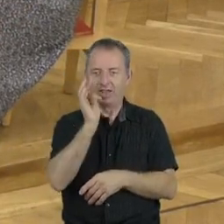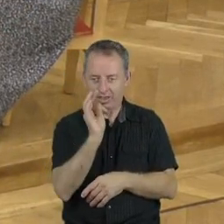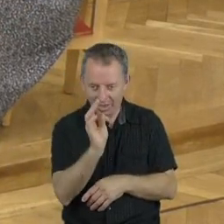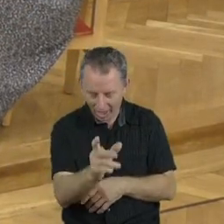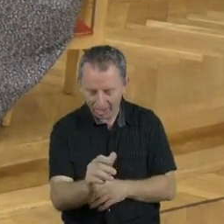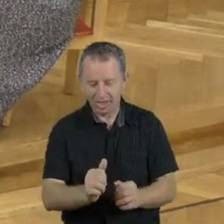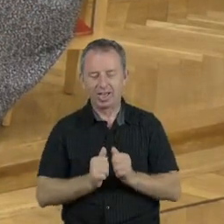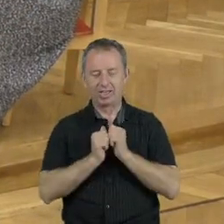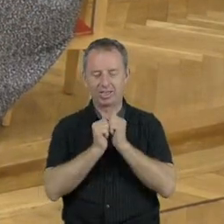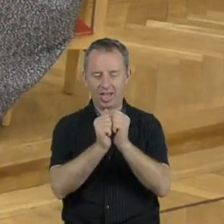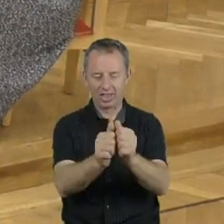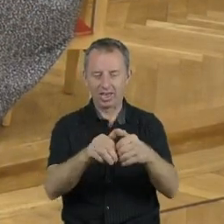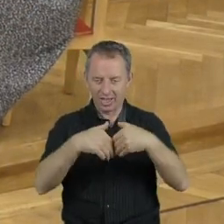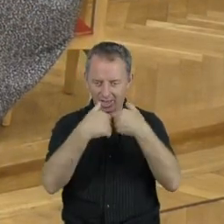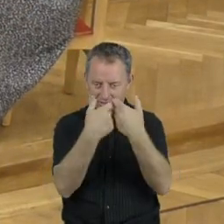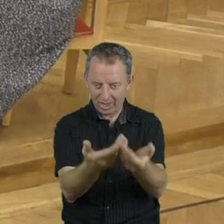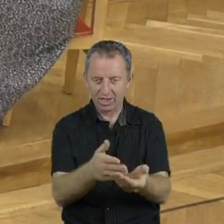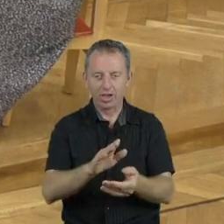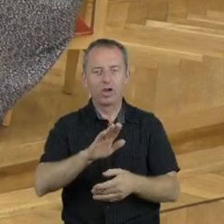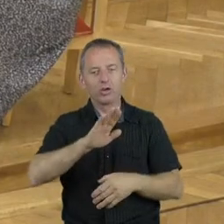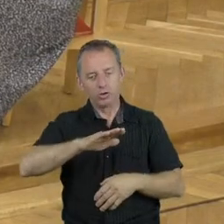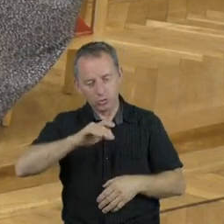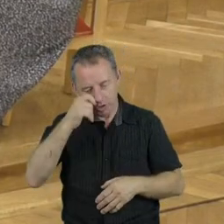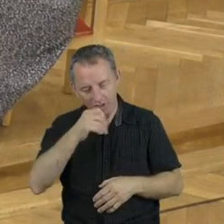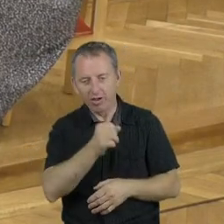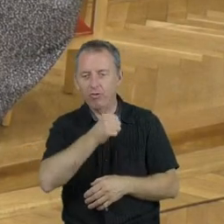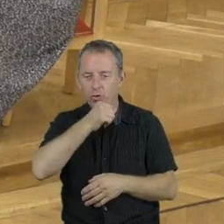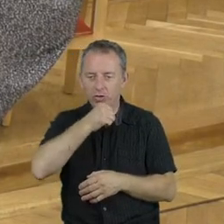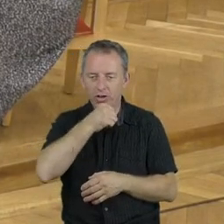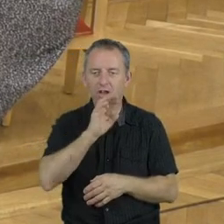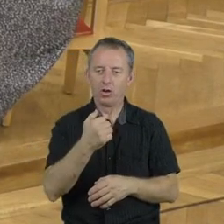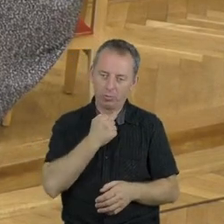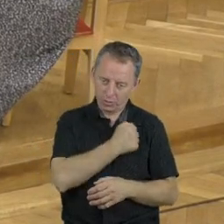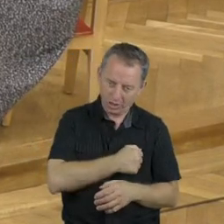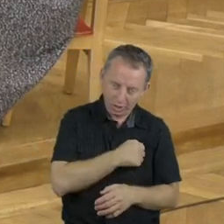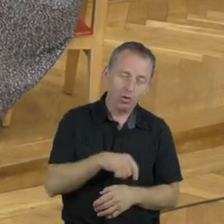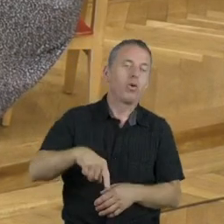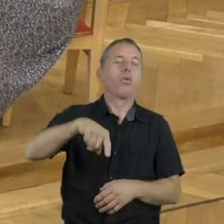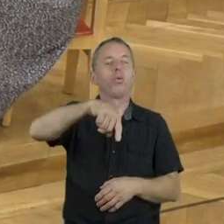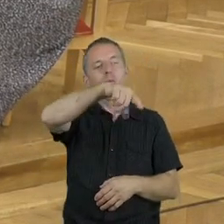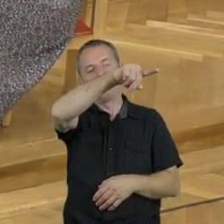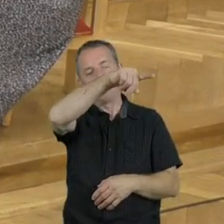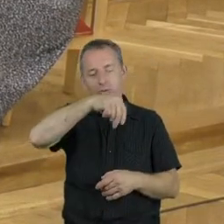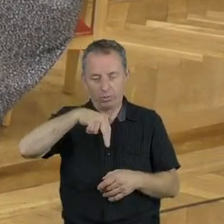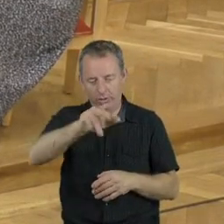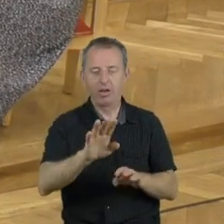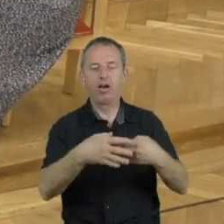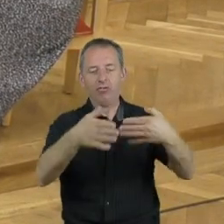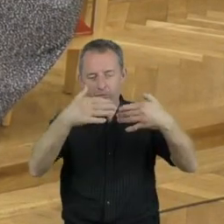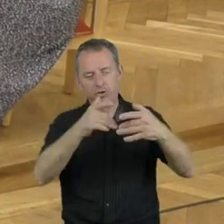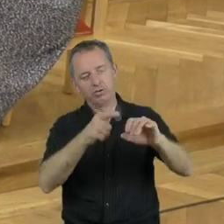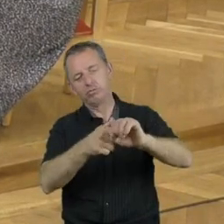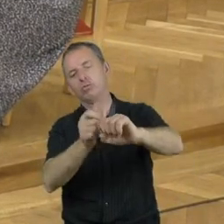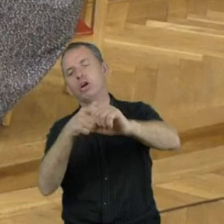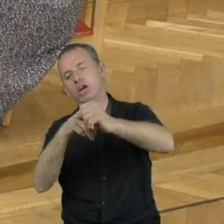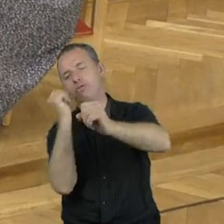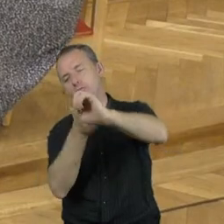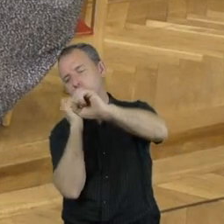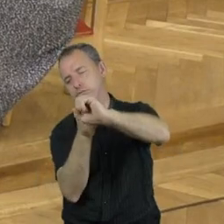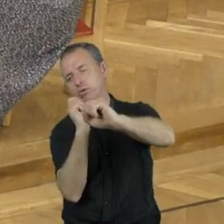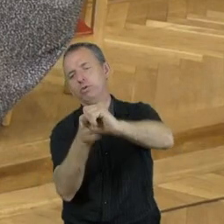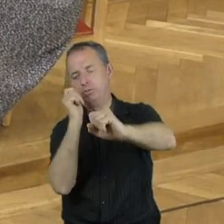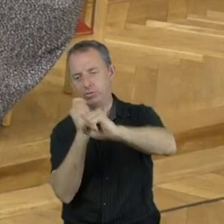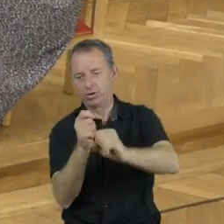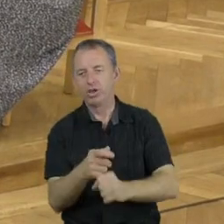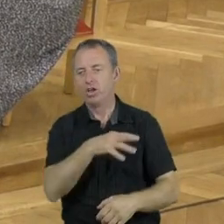zadanie dał dziadek swojemu wnuczkowi, że jak powie coś przykrego, to musi iść do furtki i przybić te gwoździe. No i oni